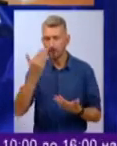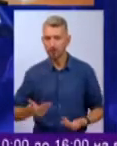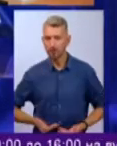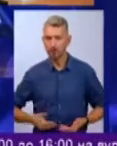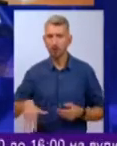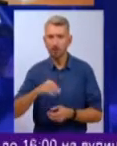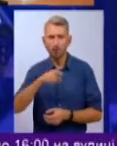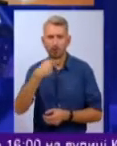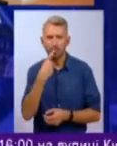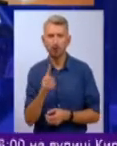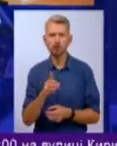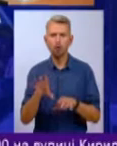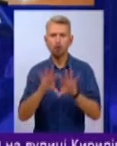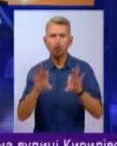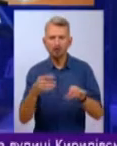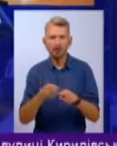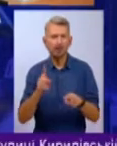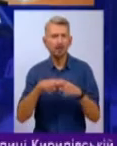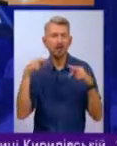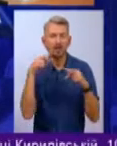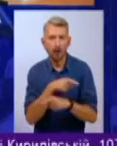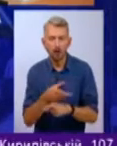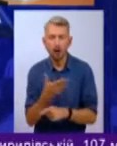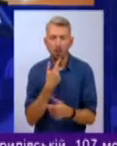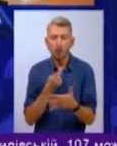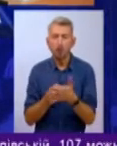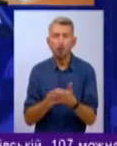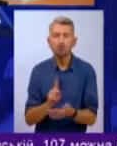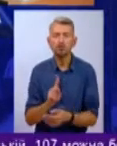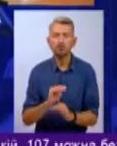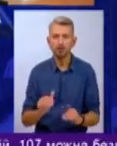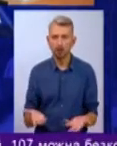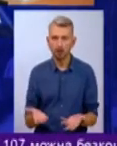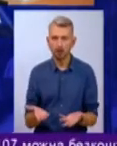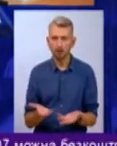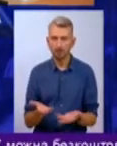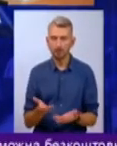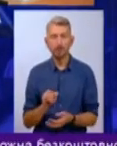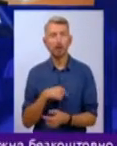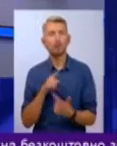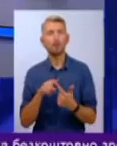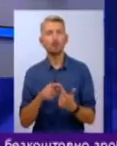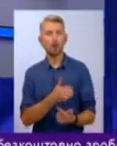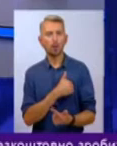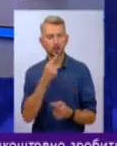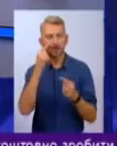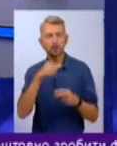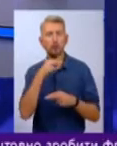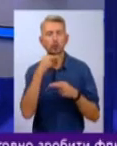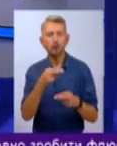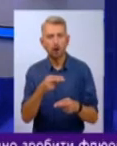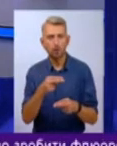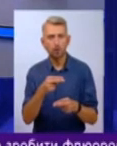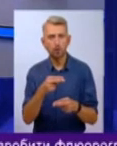всі говорять, що сусідська – це яд. А ми кормимо чим дітей? І за цього. І по-друге, хотілося б звернути увагу, от